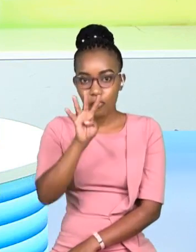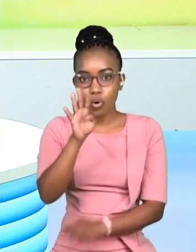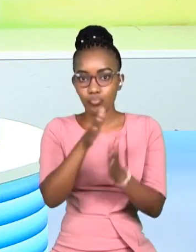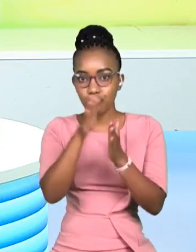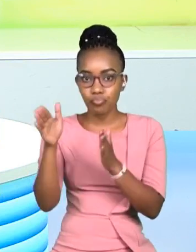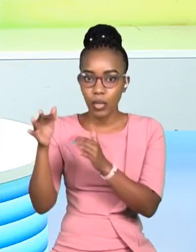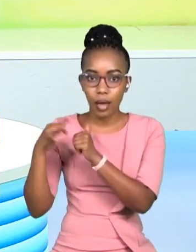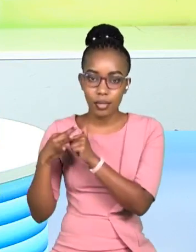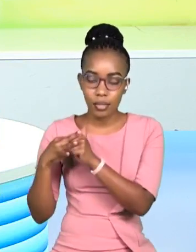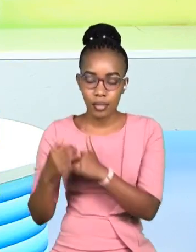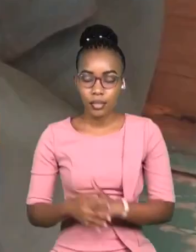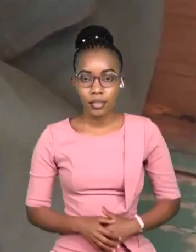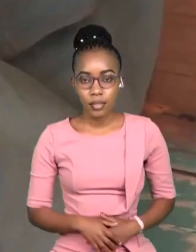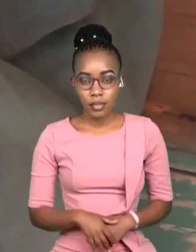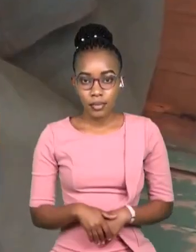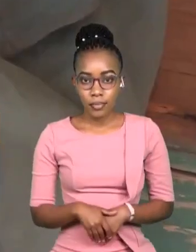8.